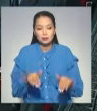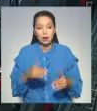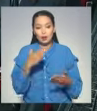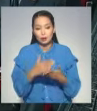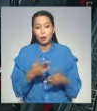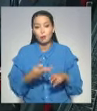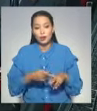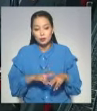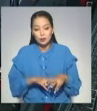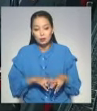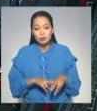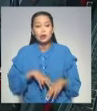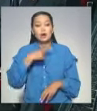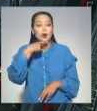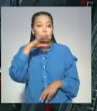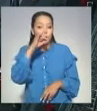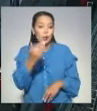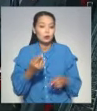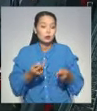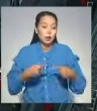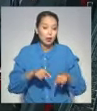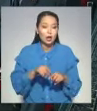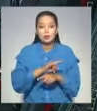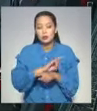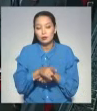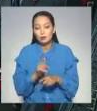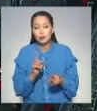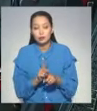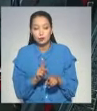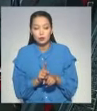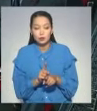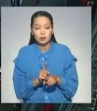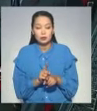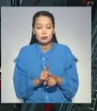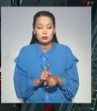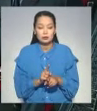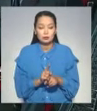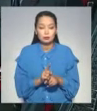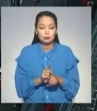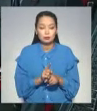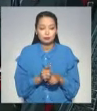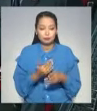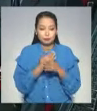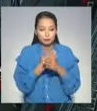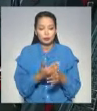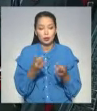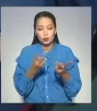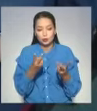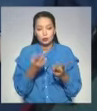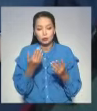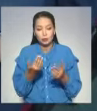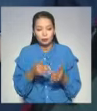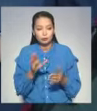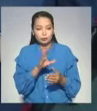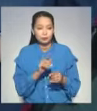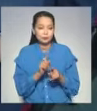Сондықтан құқық қорғау органдары алаяқтарға қарсы табанды күрес жүргізуге тиіс. Оларға ешқандай жеңілдік